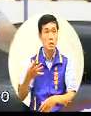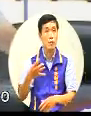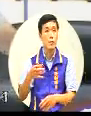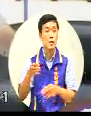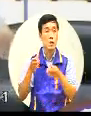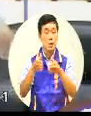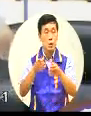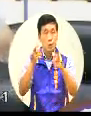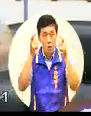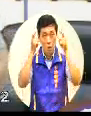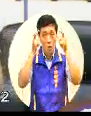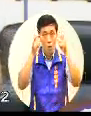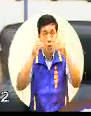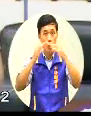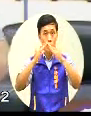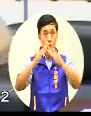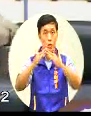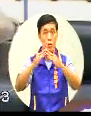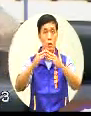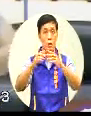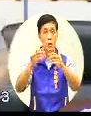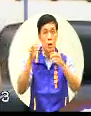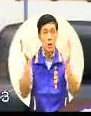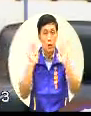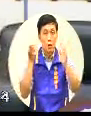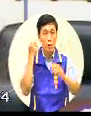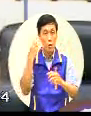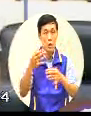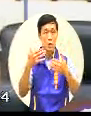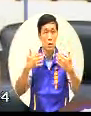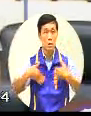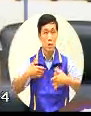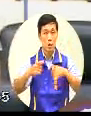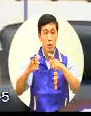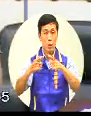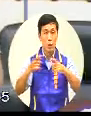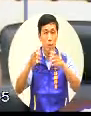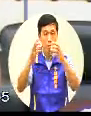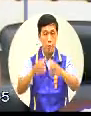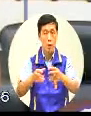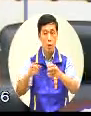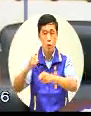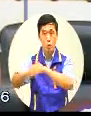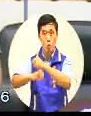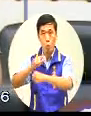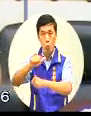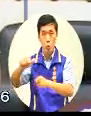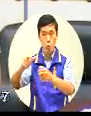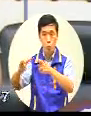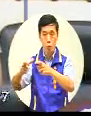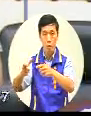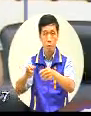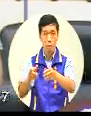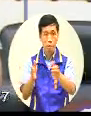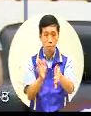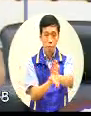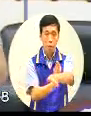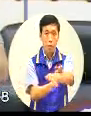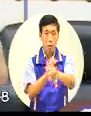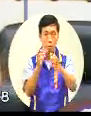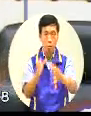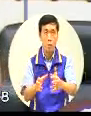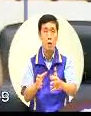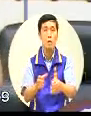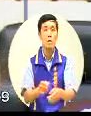高雄的一个儿童新乐园，然后也设在动物园旁边吼，我觉得这可能对我们的那